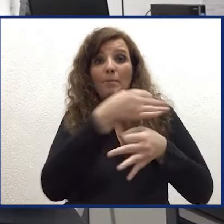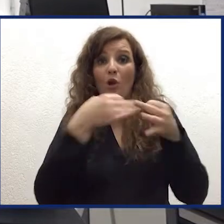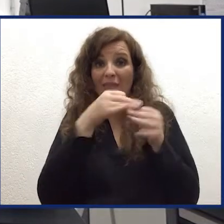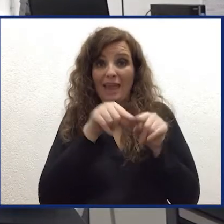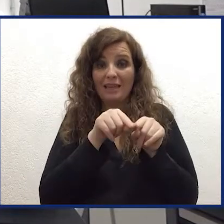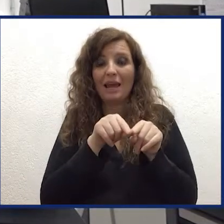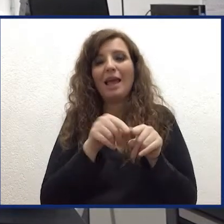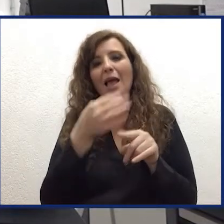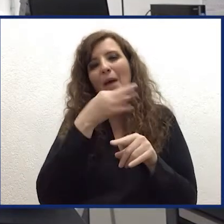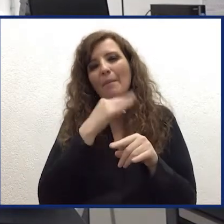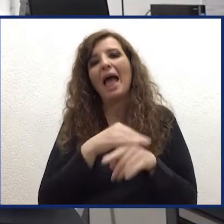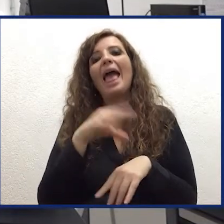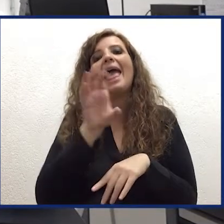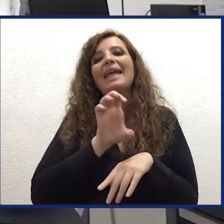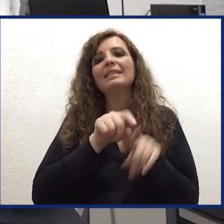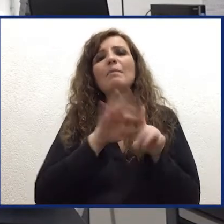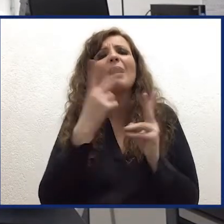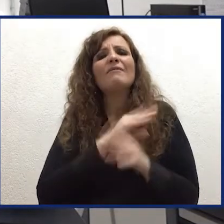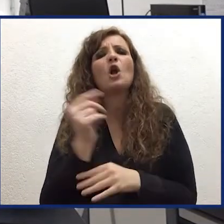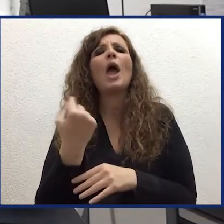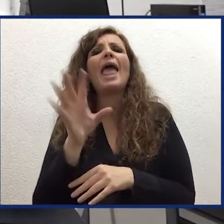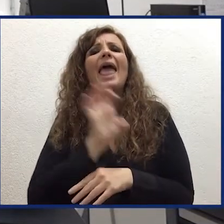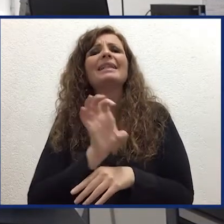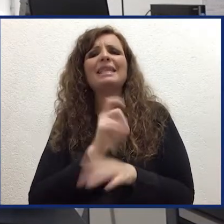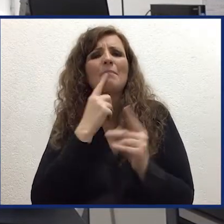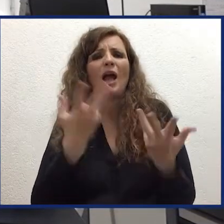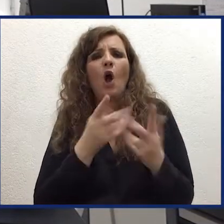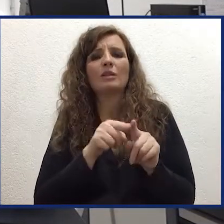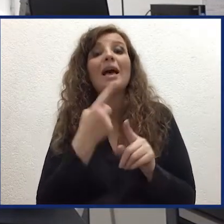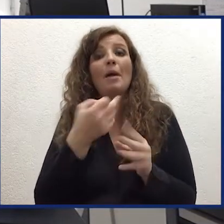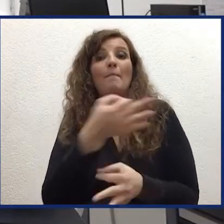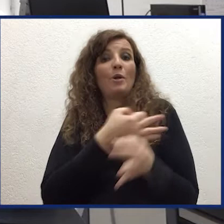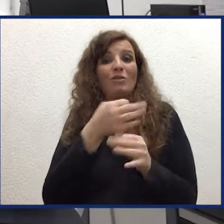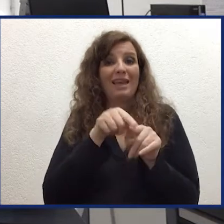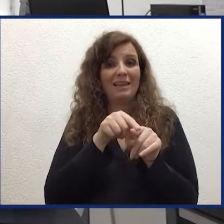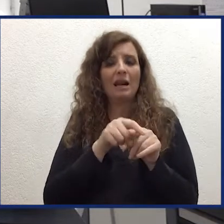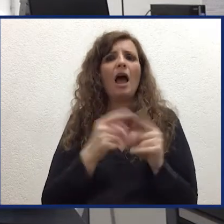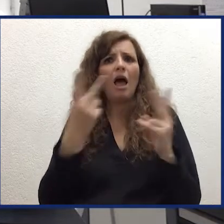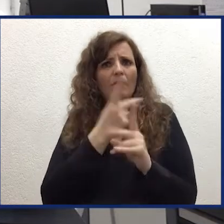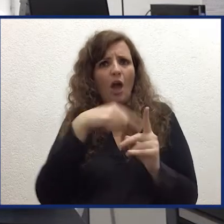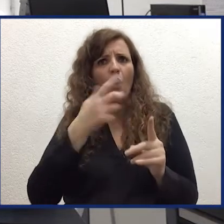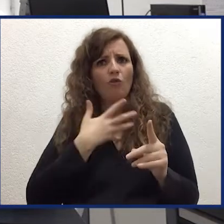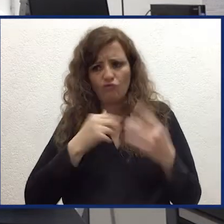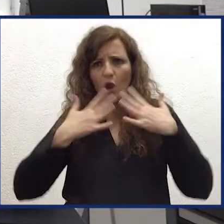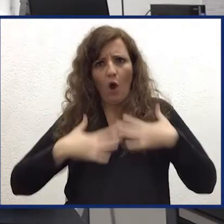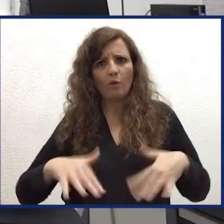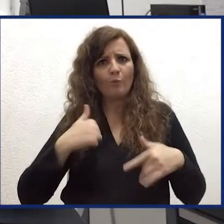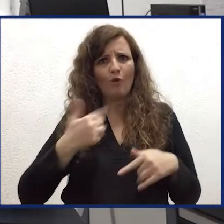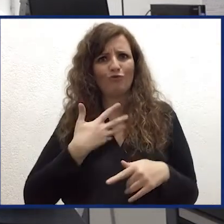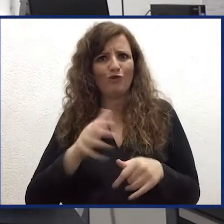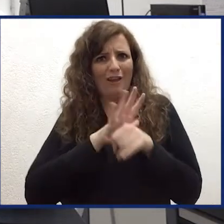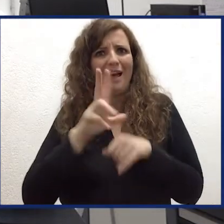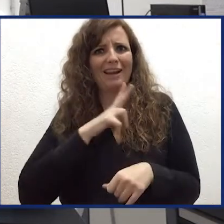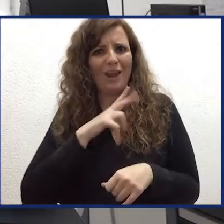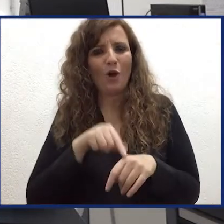Queste proteine spesso e volentieri sono degli enzimi, ma che cos'è un enzima? Un enzima è una proteina che noi abbiamo anche all'interno del nostro